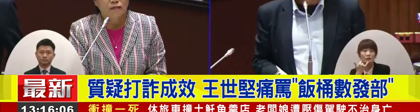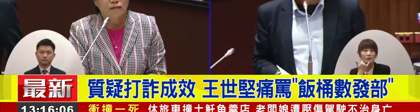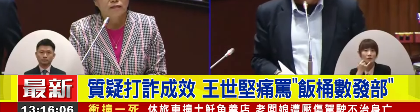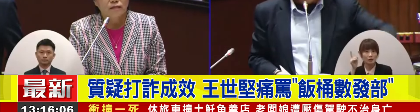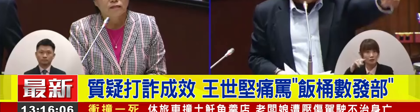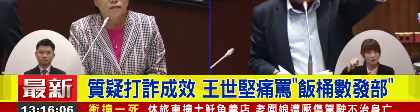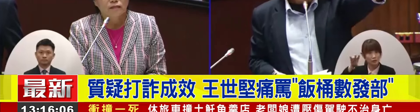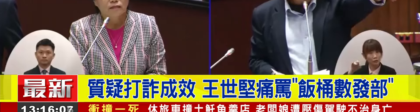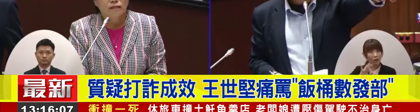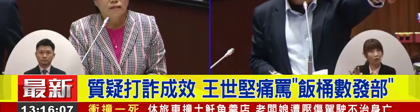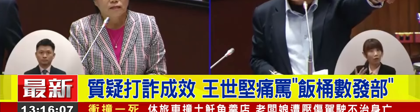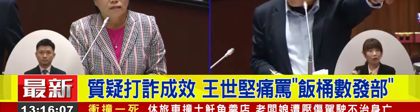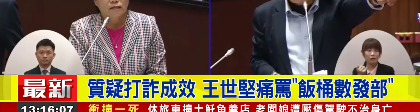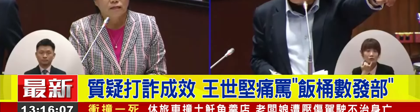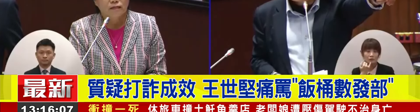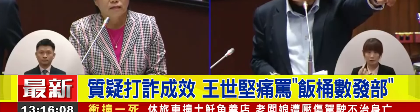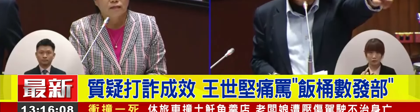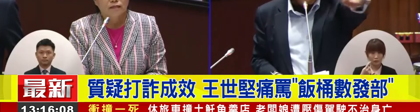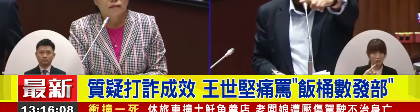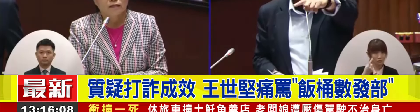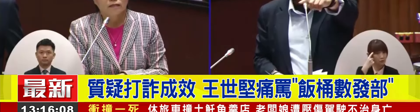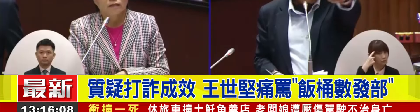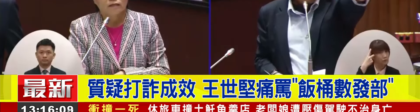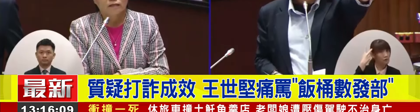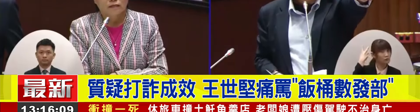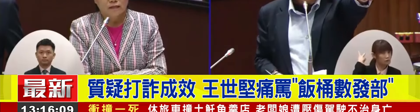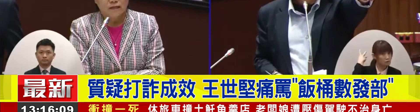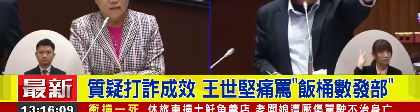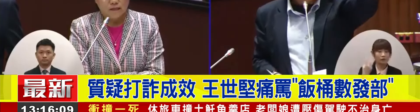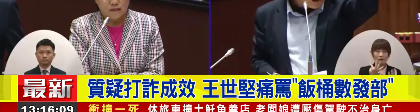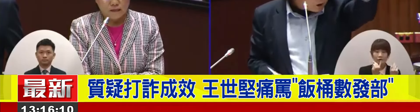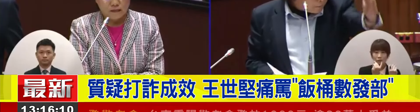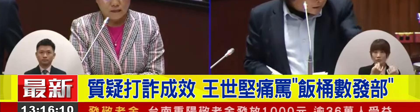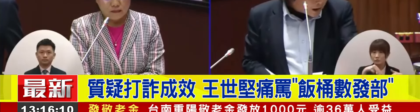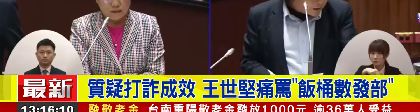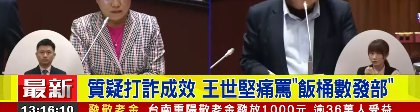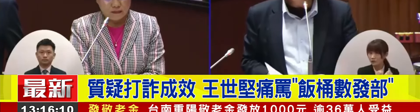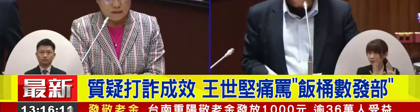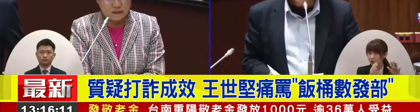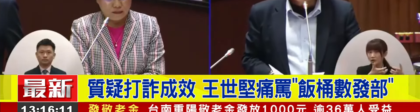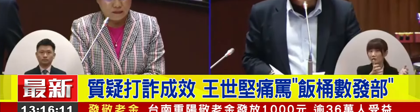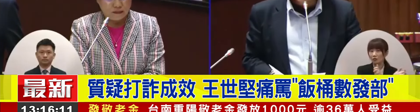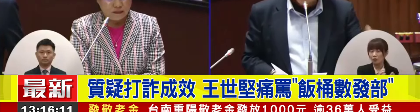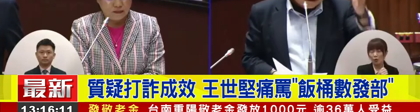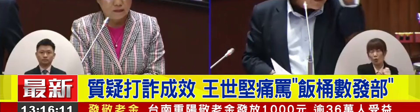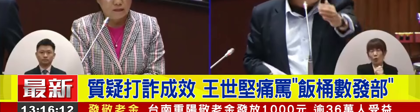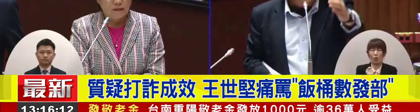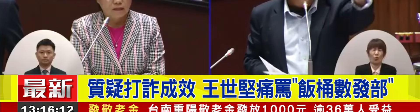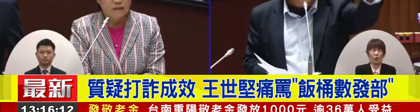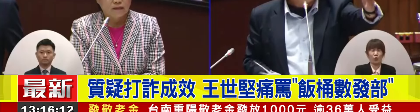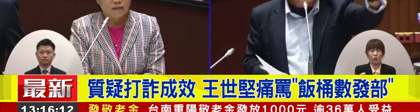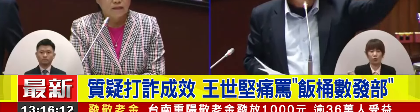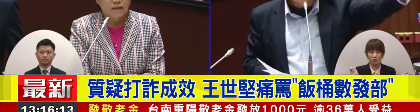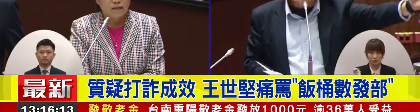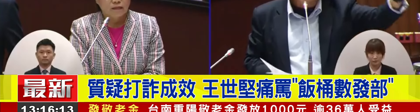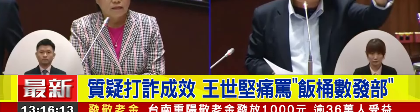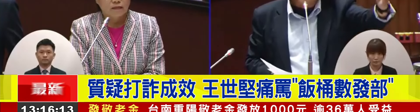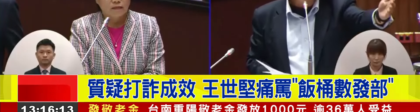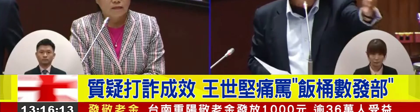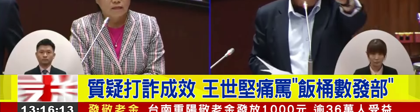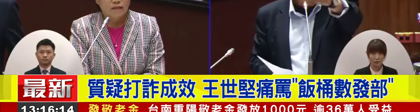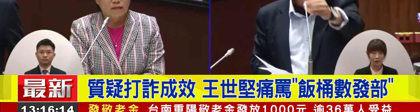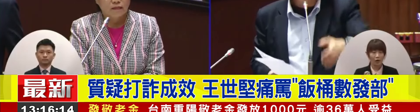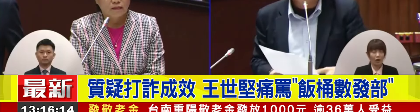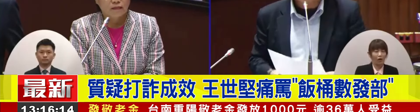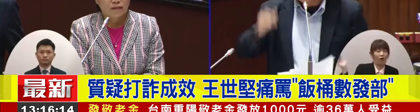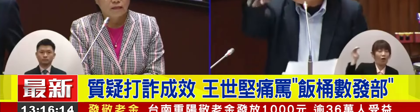1000万。前几天呐、数位部搞了半天，千呼万唤使出